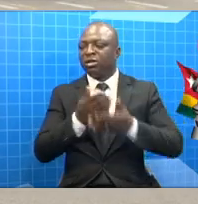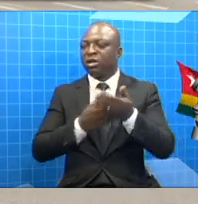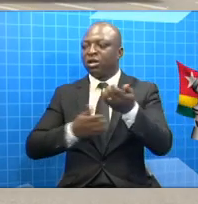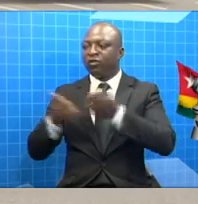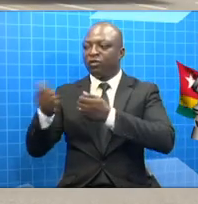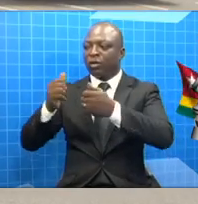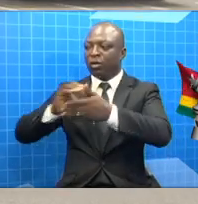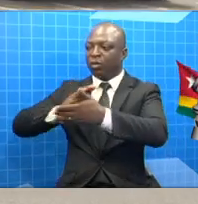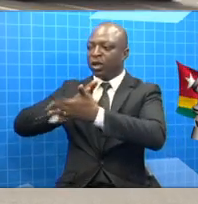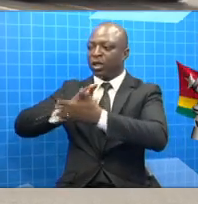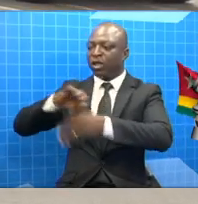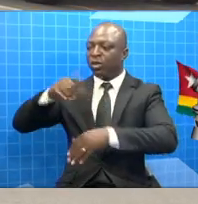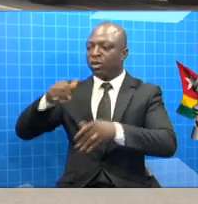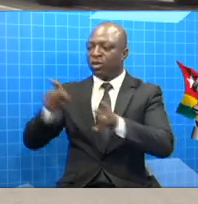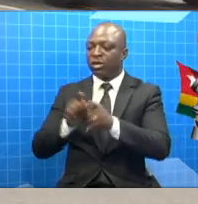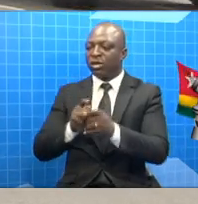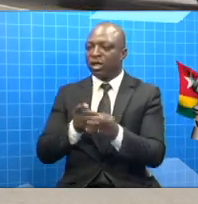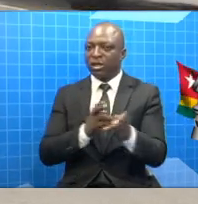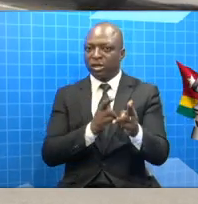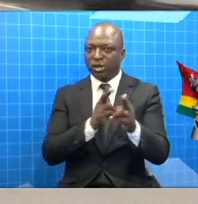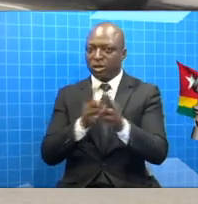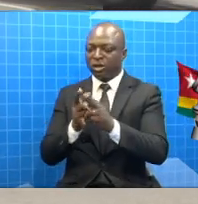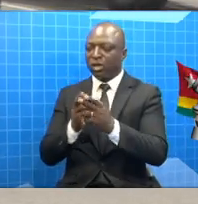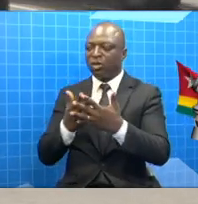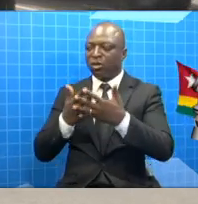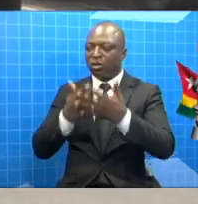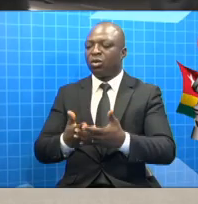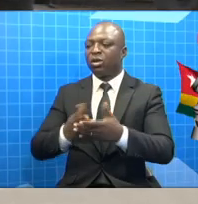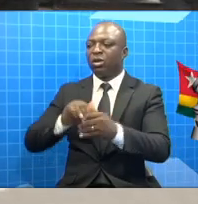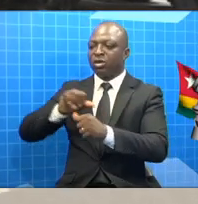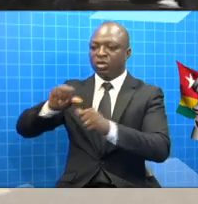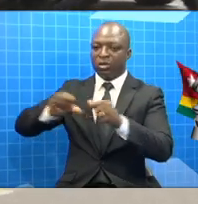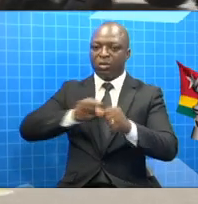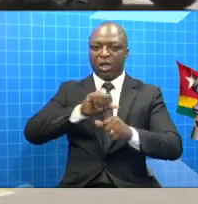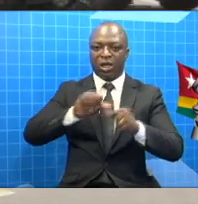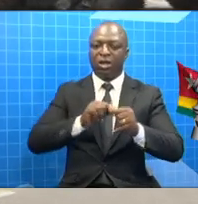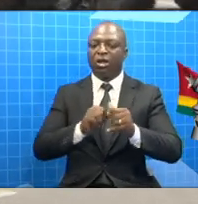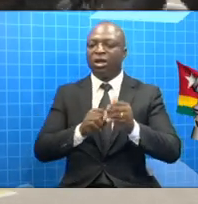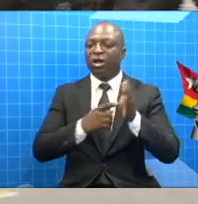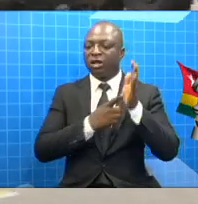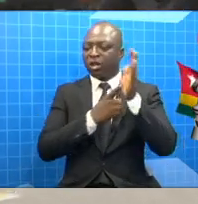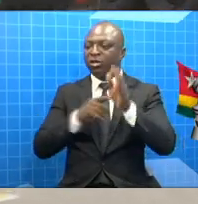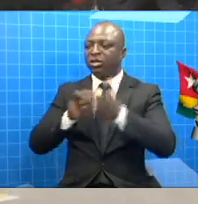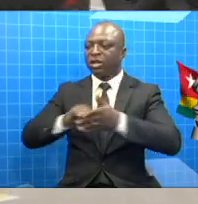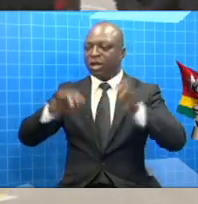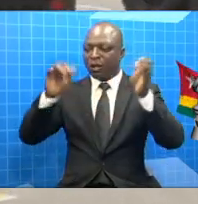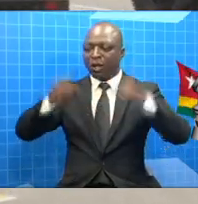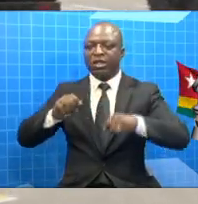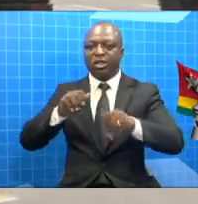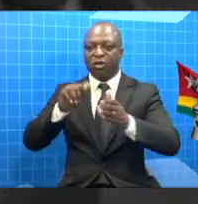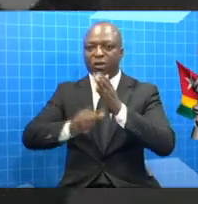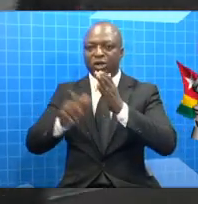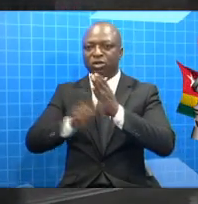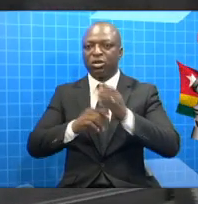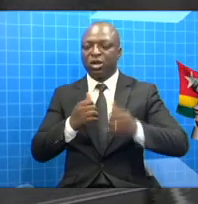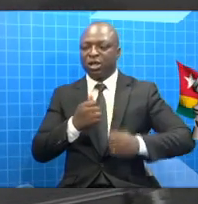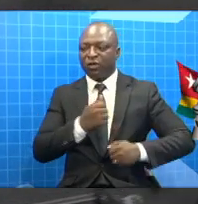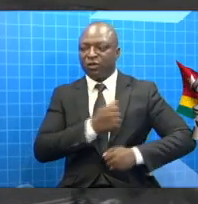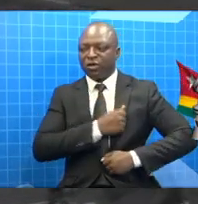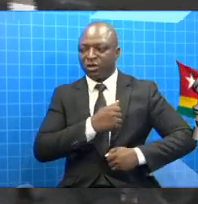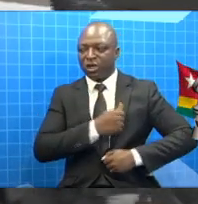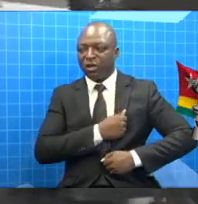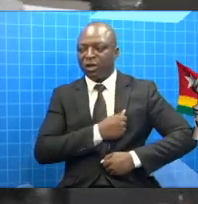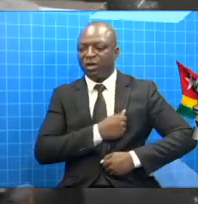et autres artilleries lourdes font leur parade. Ils démontrent la capacité opérationnelle des forces armées